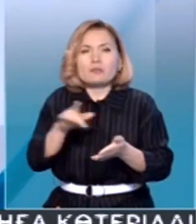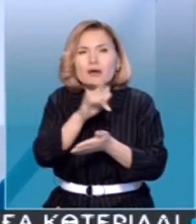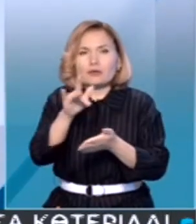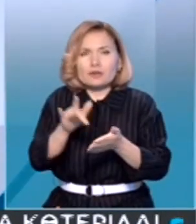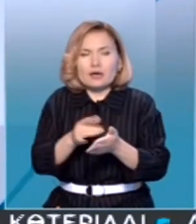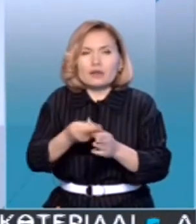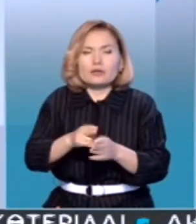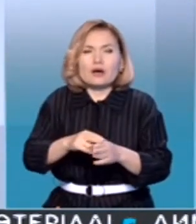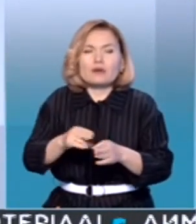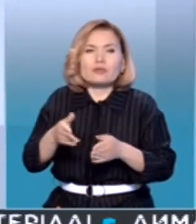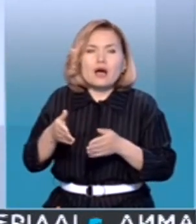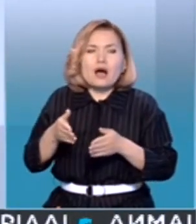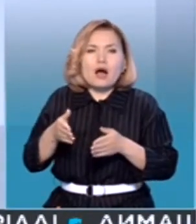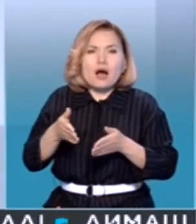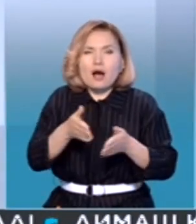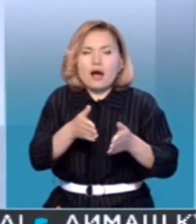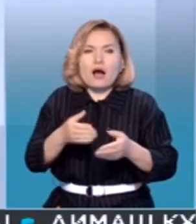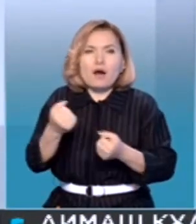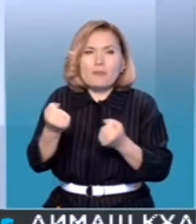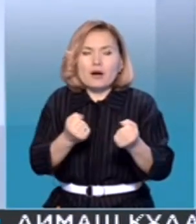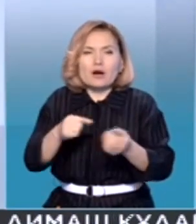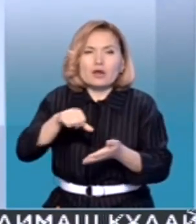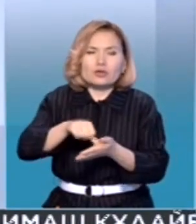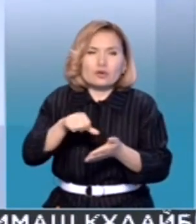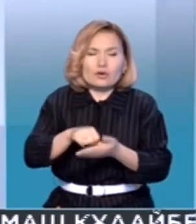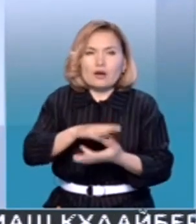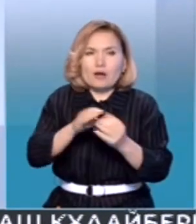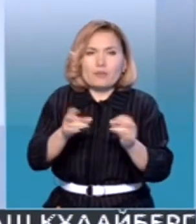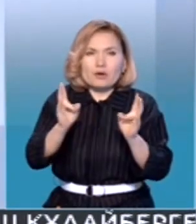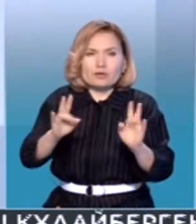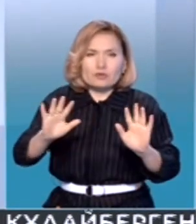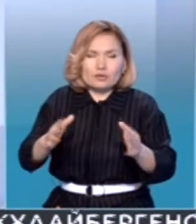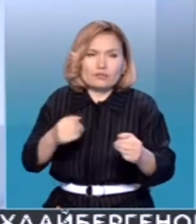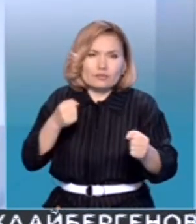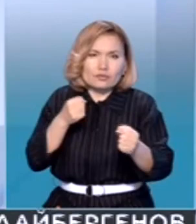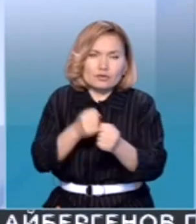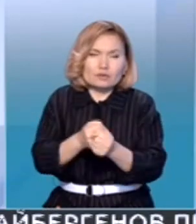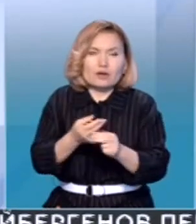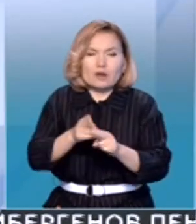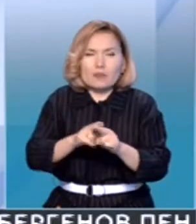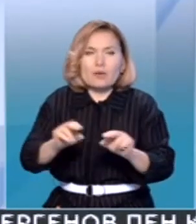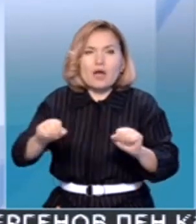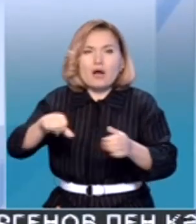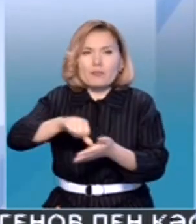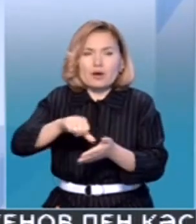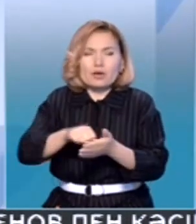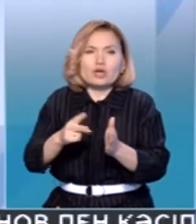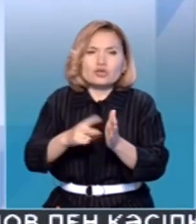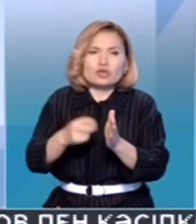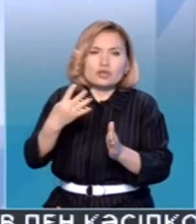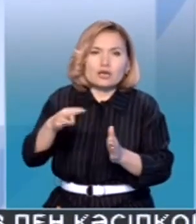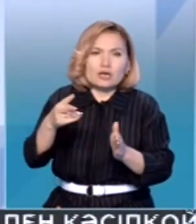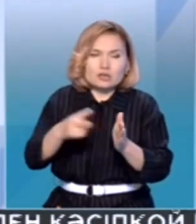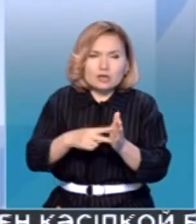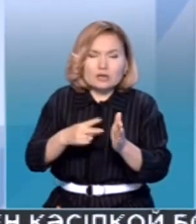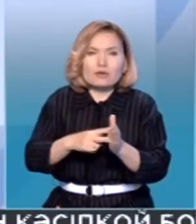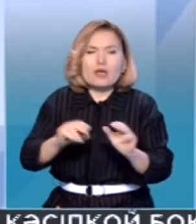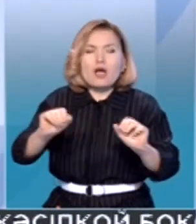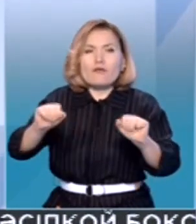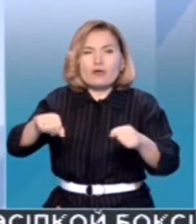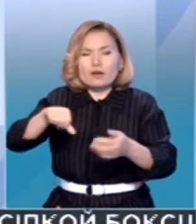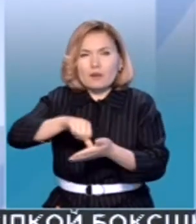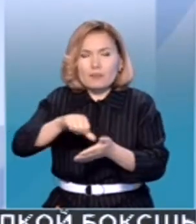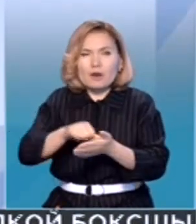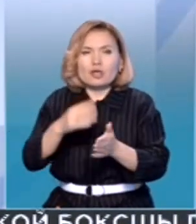өзінде автомобильдердің қатысуымен 3326 жол көлік оқиғасы тіркелген, ал мопедтердің қатысуымен 747. Велосипед